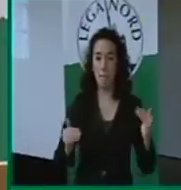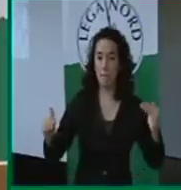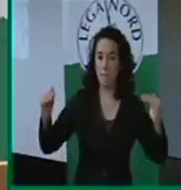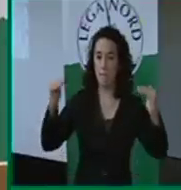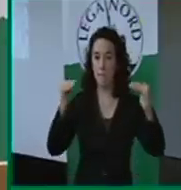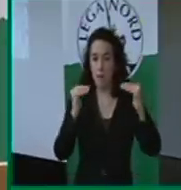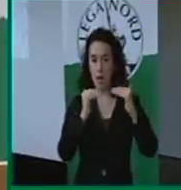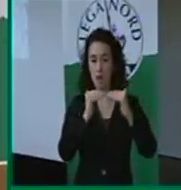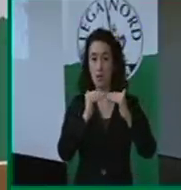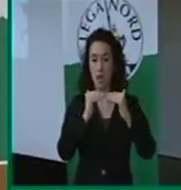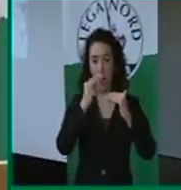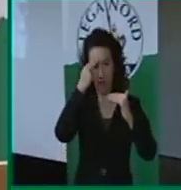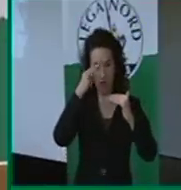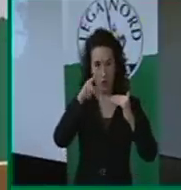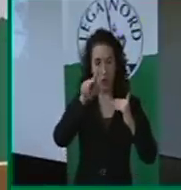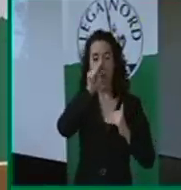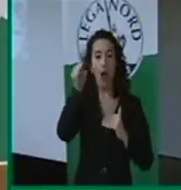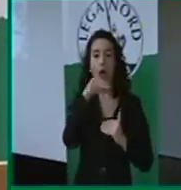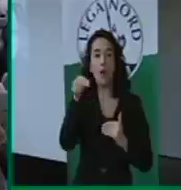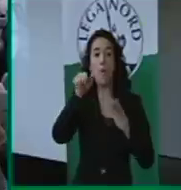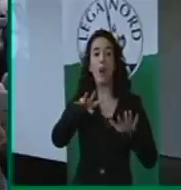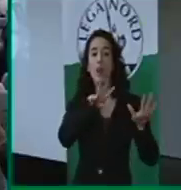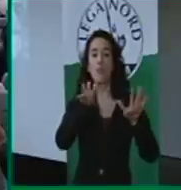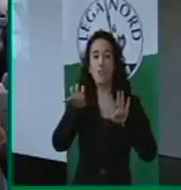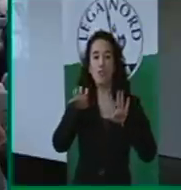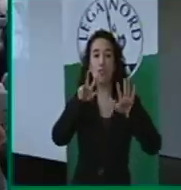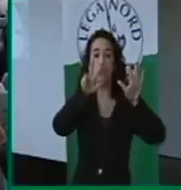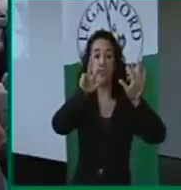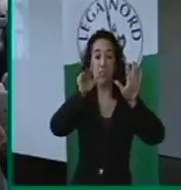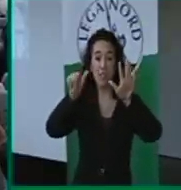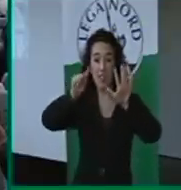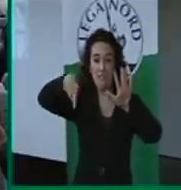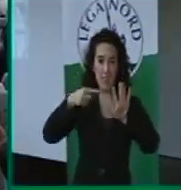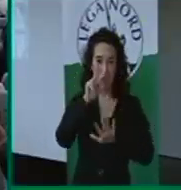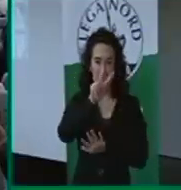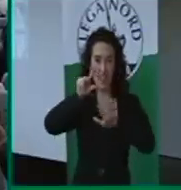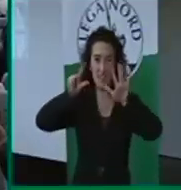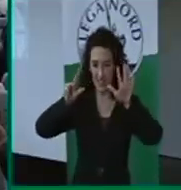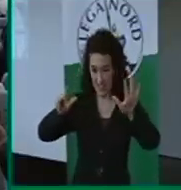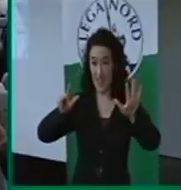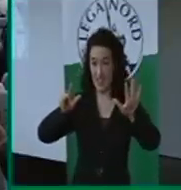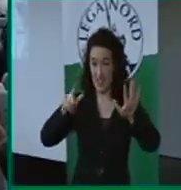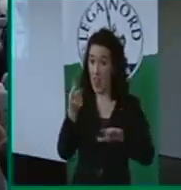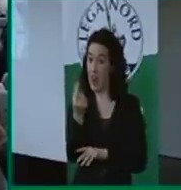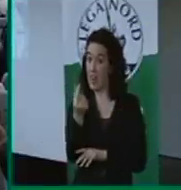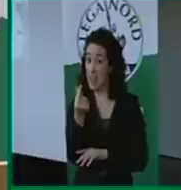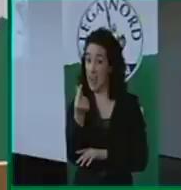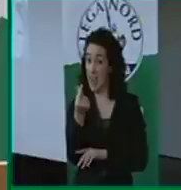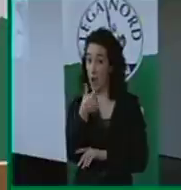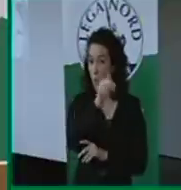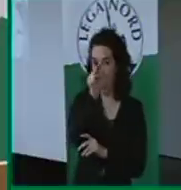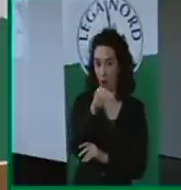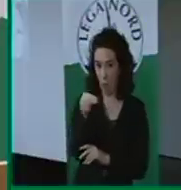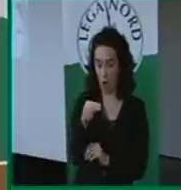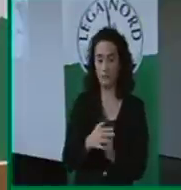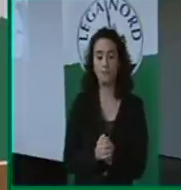cambio euro lira di 1936 27 credo che siamo lì